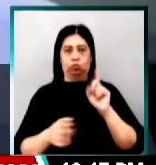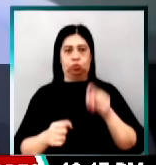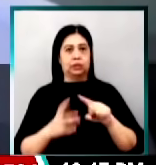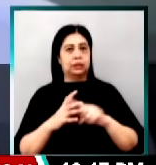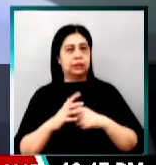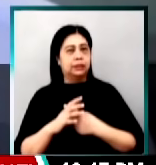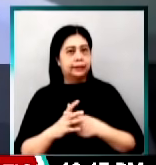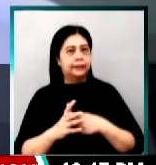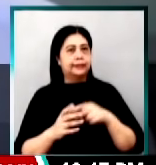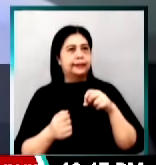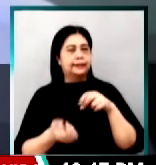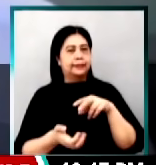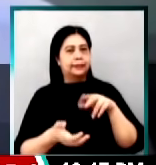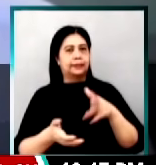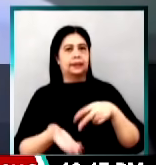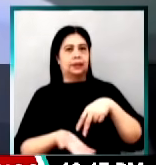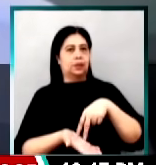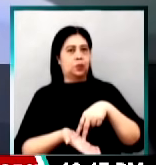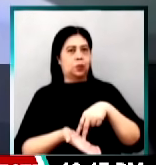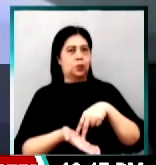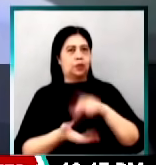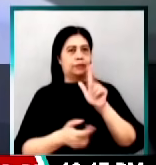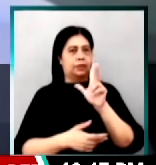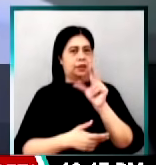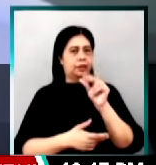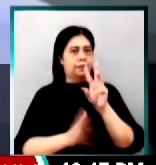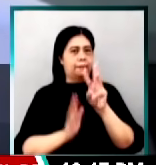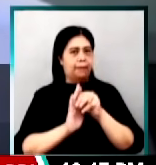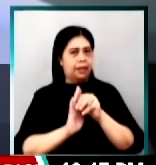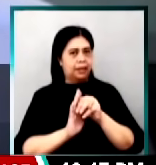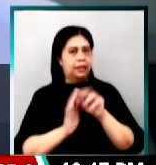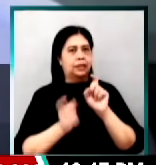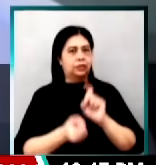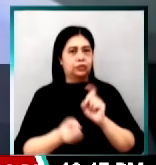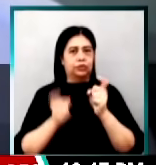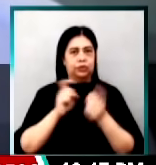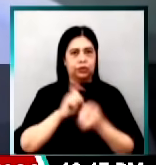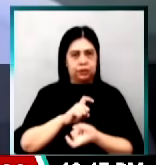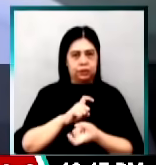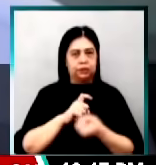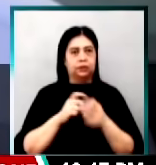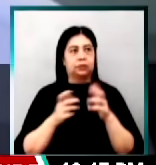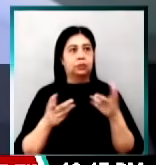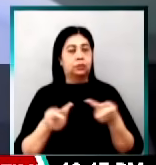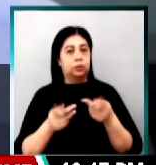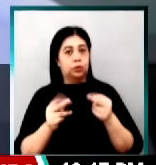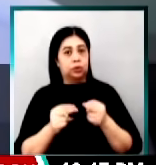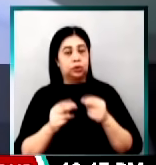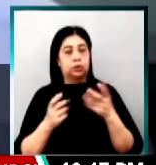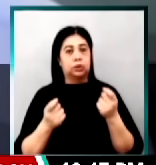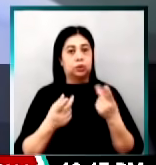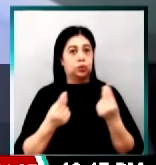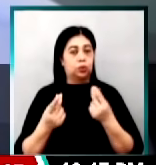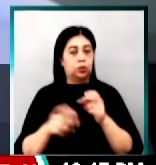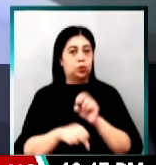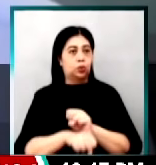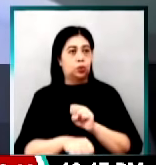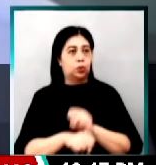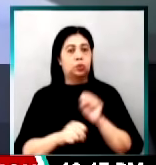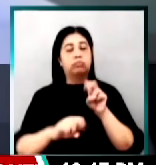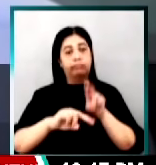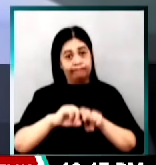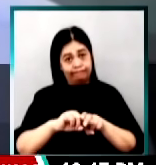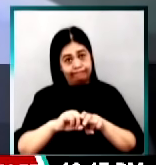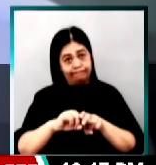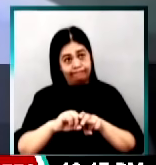na nakatayo, after 30 minutes or an hour, you need to change din, no? yung manner of doing the work. So you can sit down, okay, for